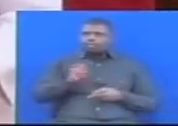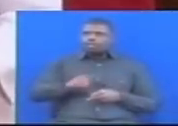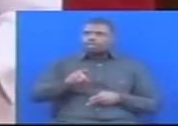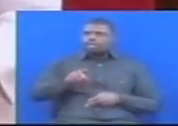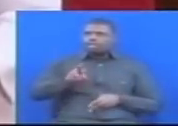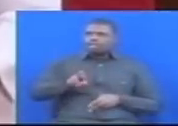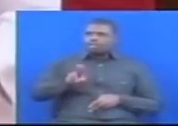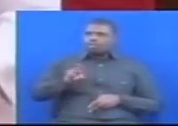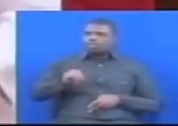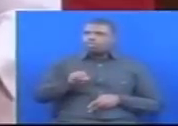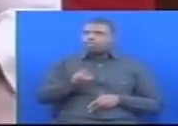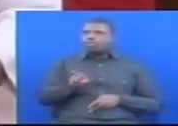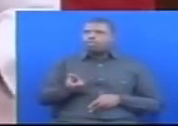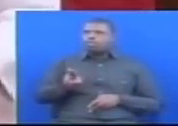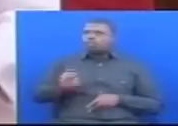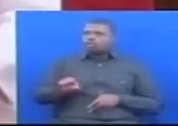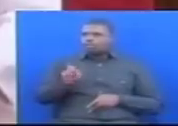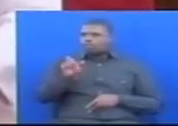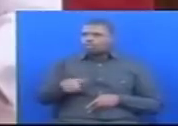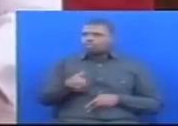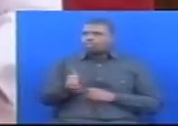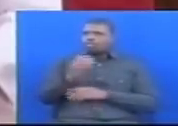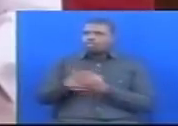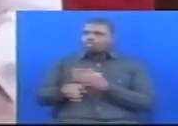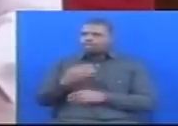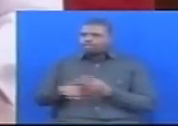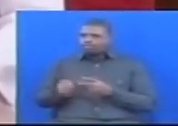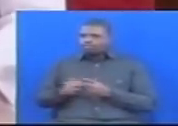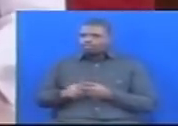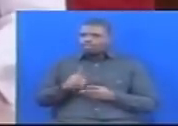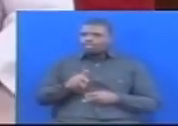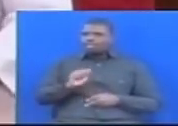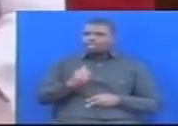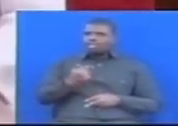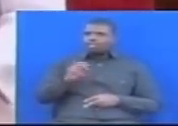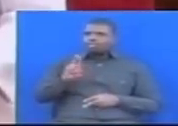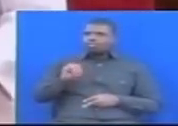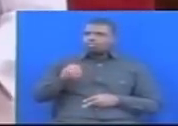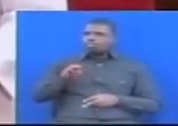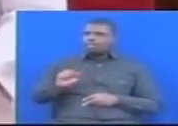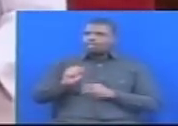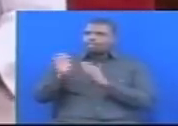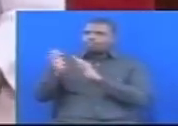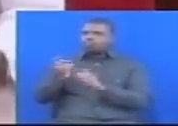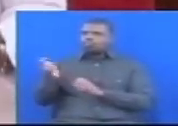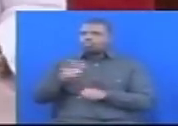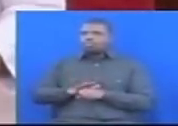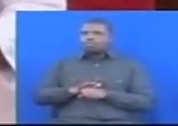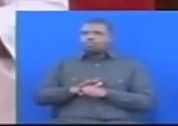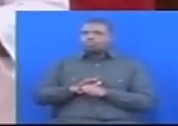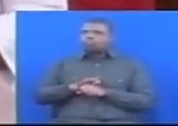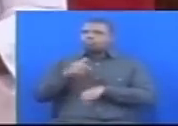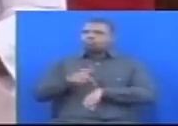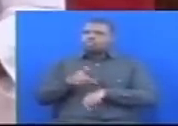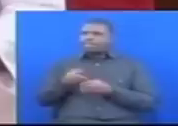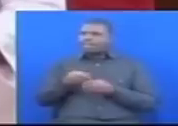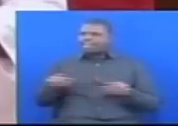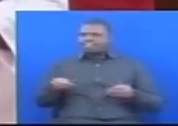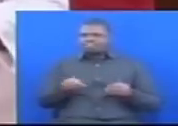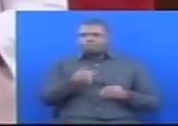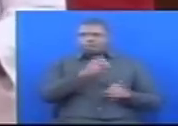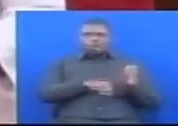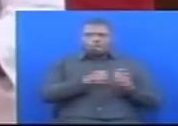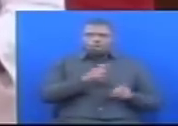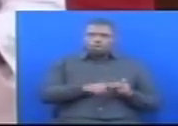Lungwe kuna shule ya watu wenye ulemavu ya Katumba ambayo ina miundo mbinu iliyochakaa kwa muda mrefu na ina